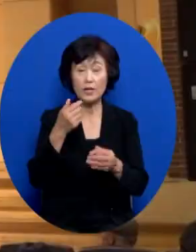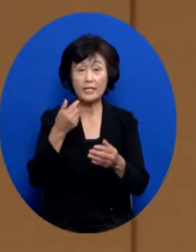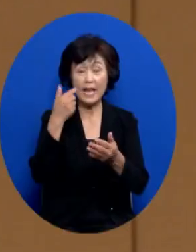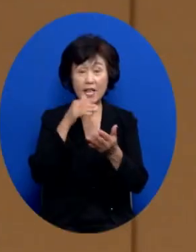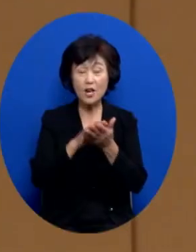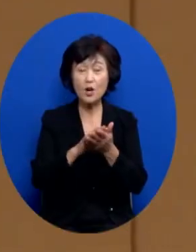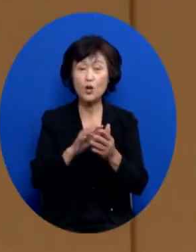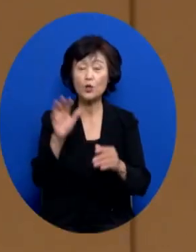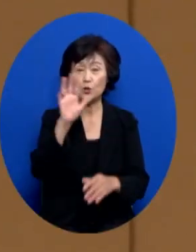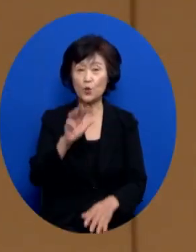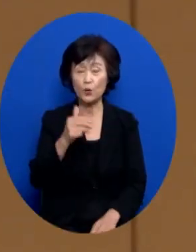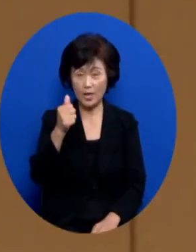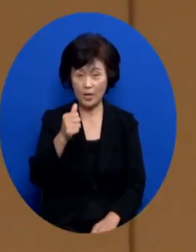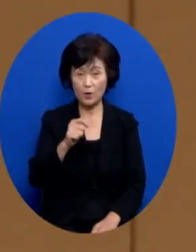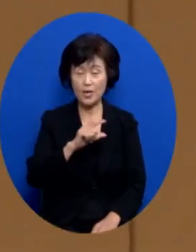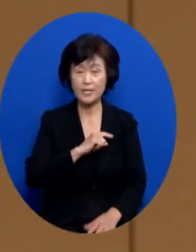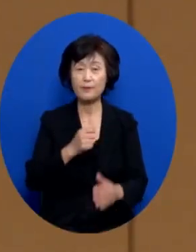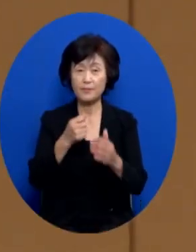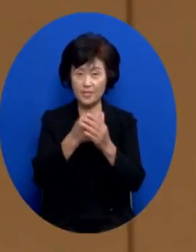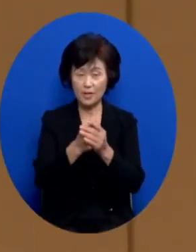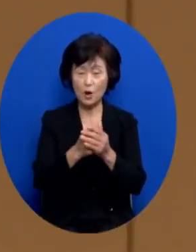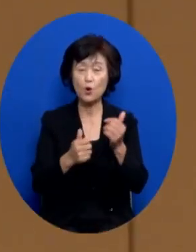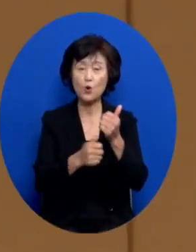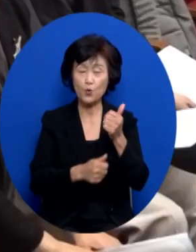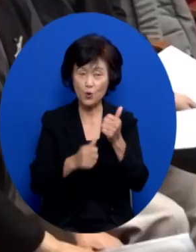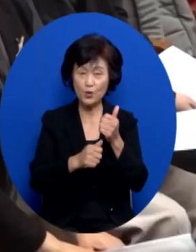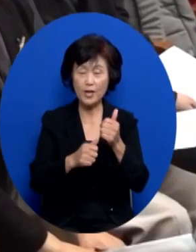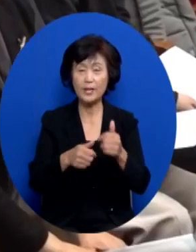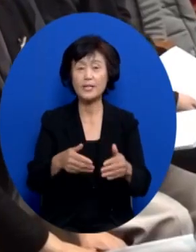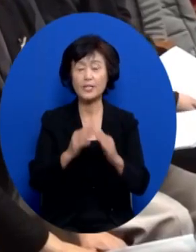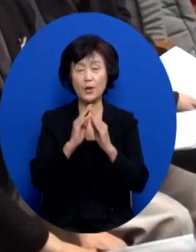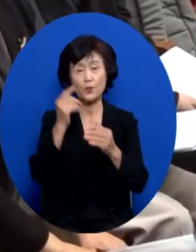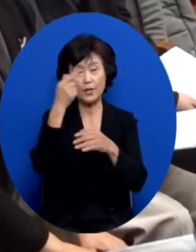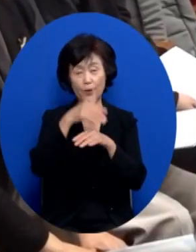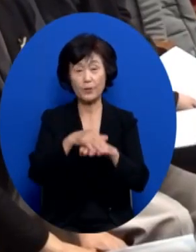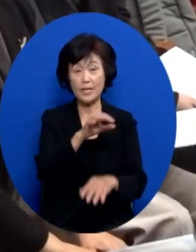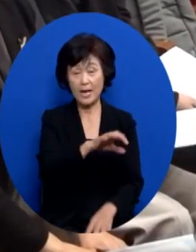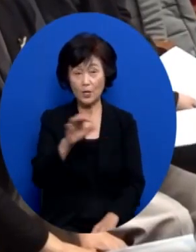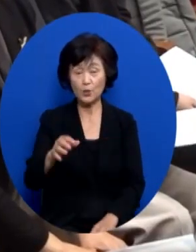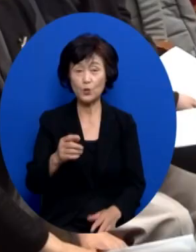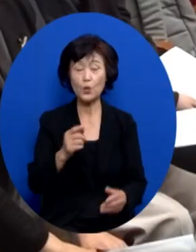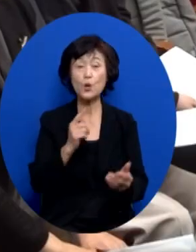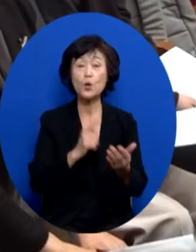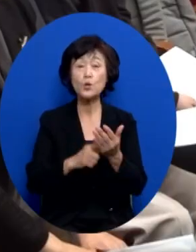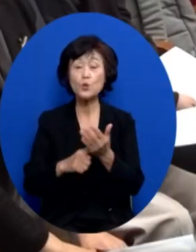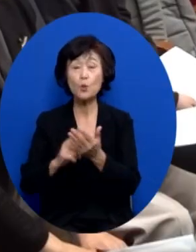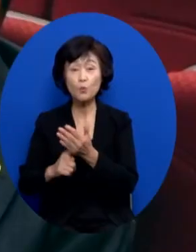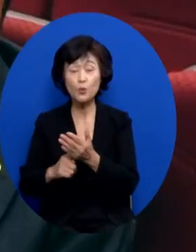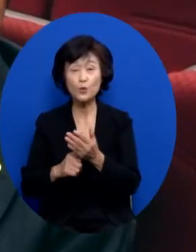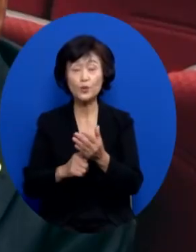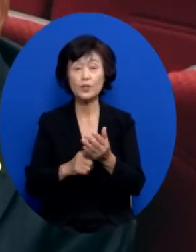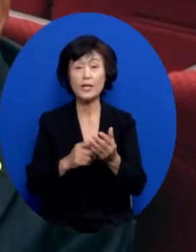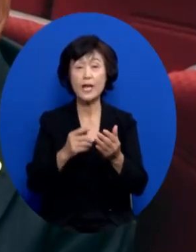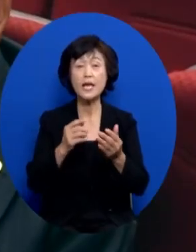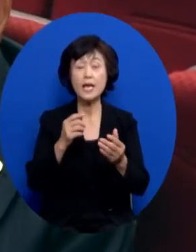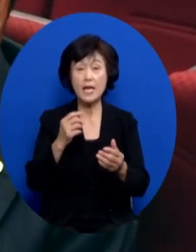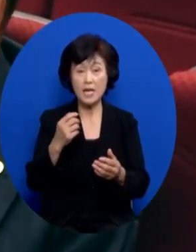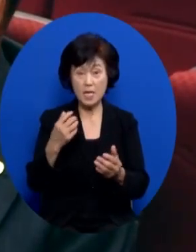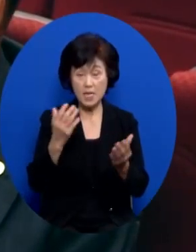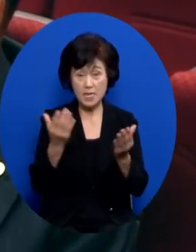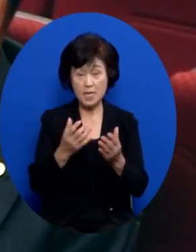헌법 및 규칙재정을 위해 위원회를 구성하기로 했습니다 또 양측 총무를 비롯한 직원의 자녀임기는 승계하기로